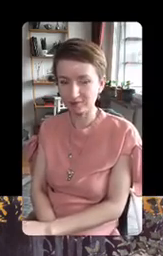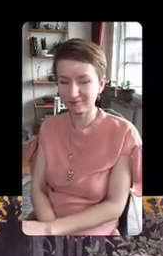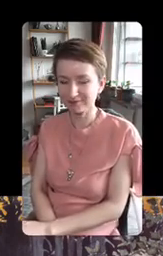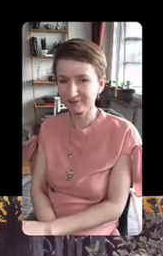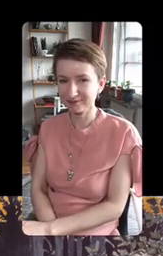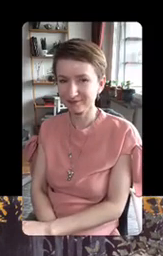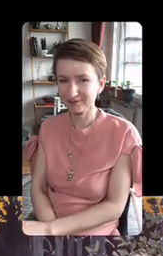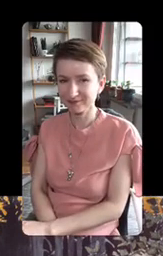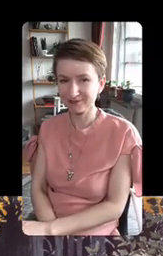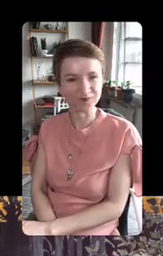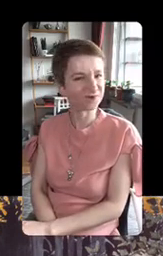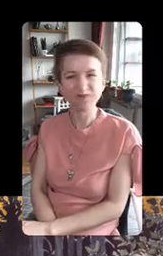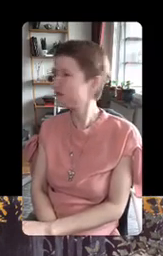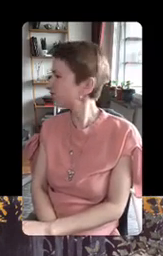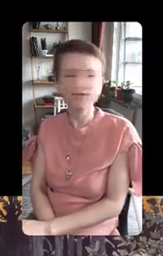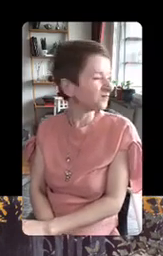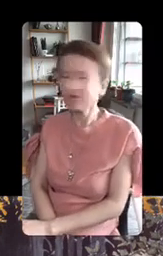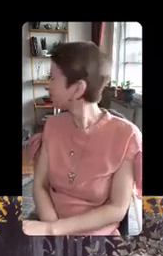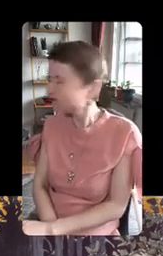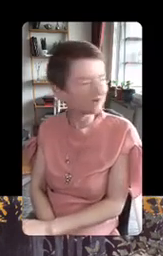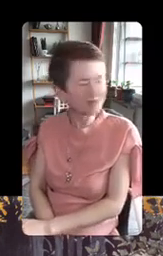мамы-художницы?